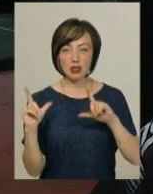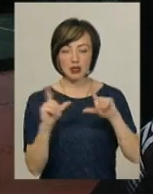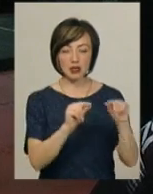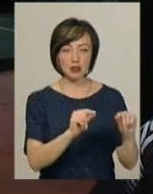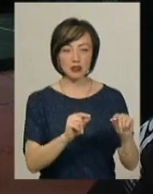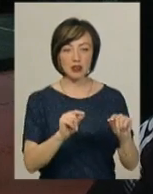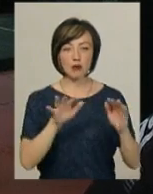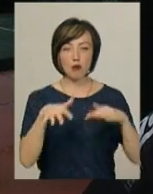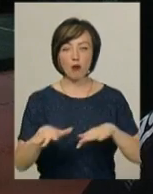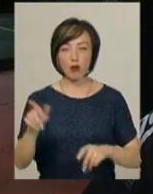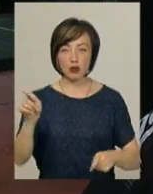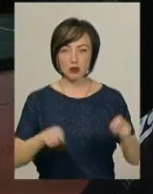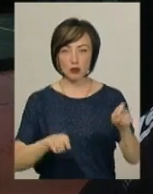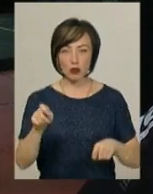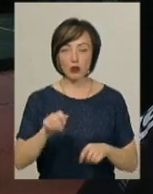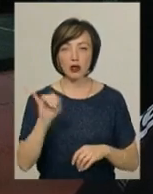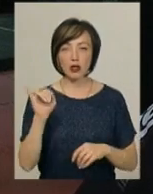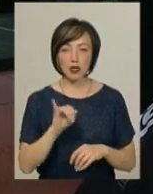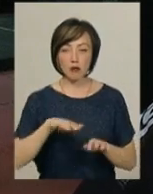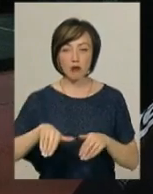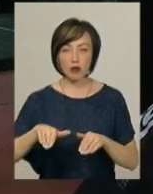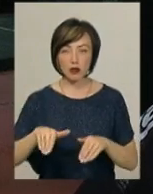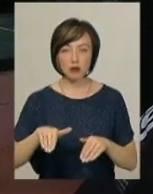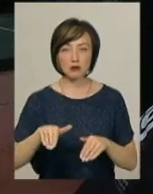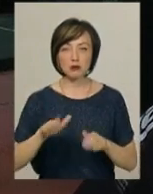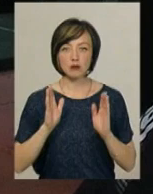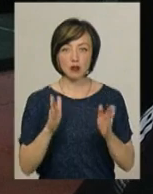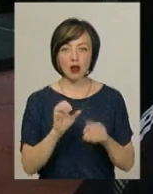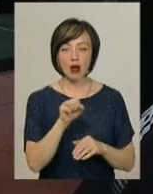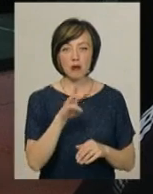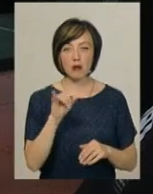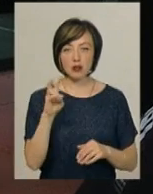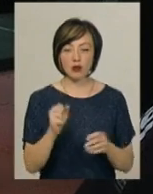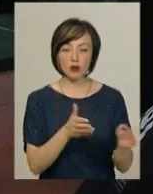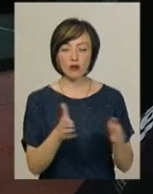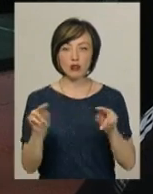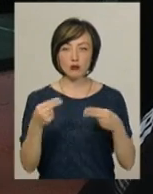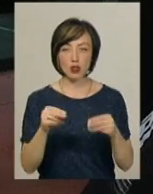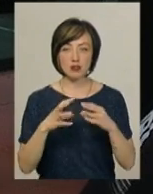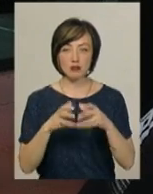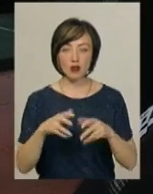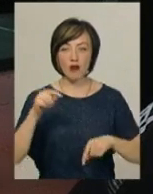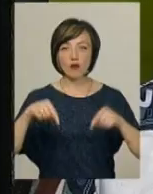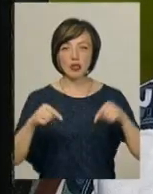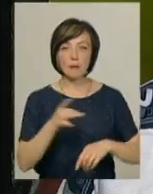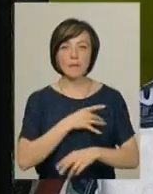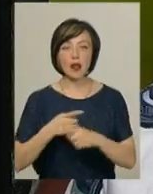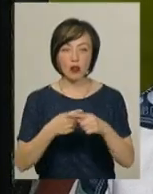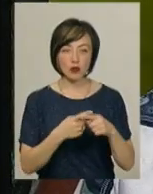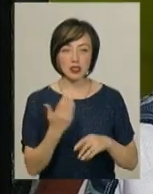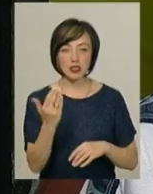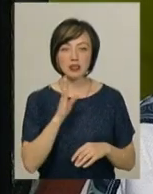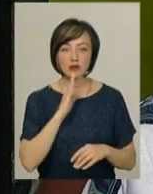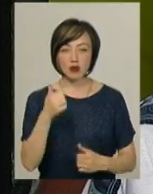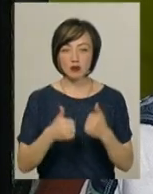на море на збори. І потім ми будемо готувати вже Міну до чемпіонату світу, який пройде восени в Білорусі. Для Аміни